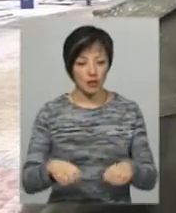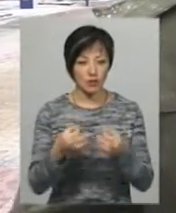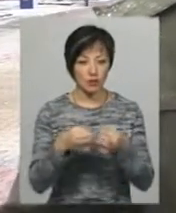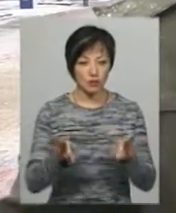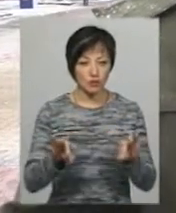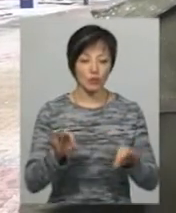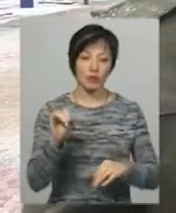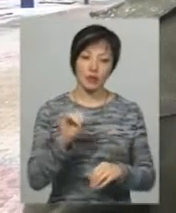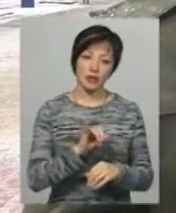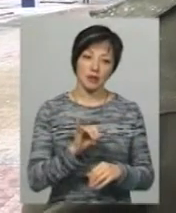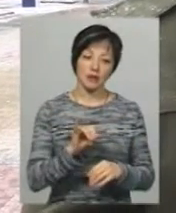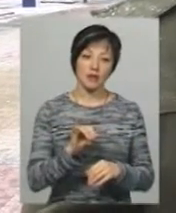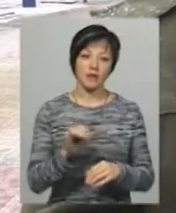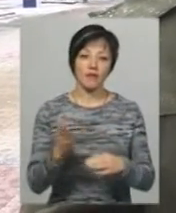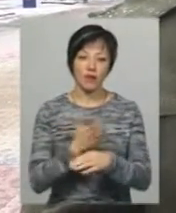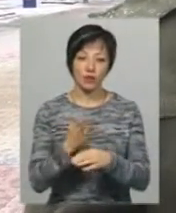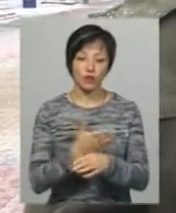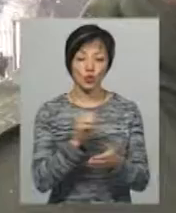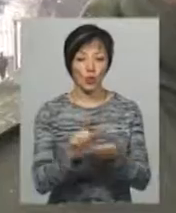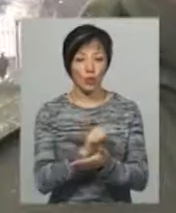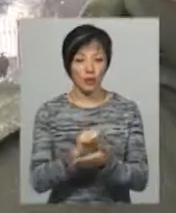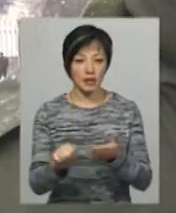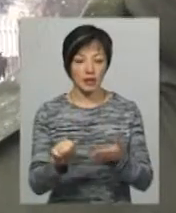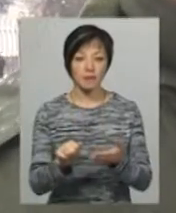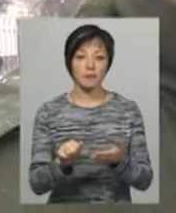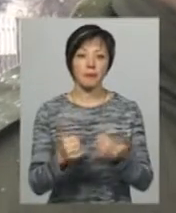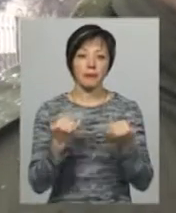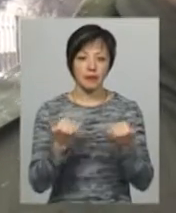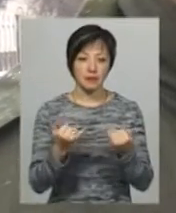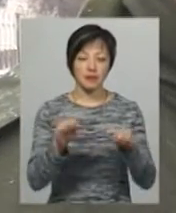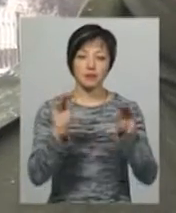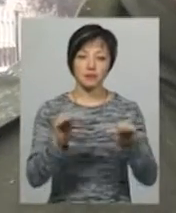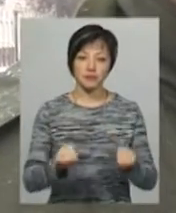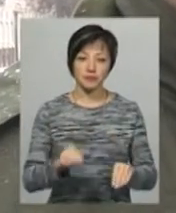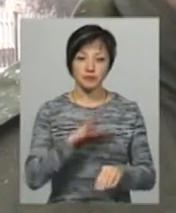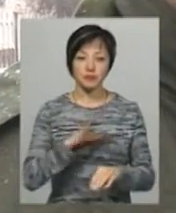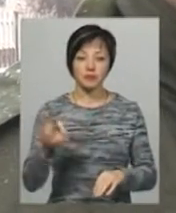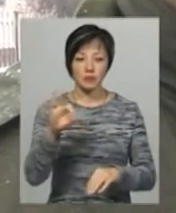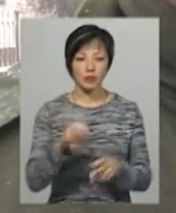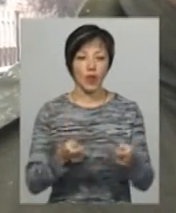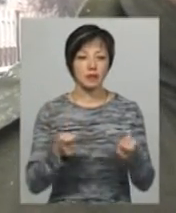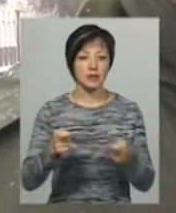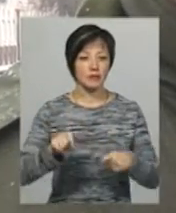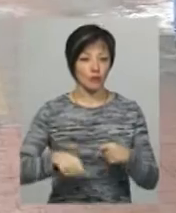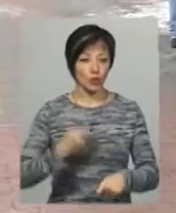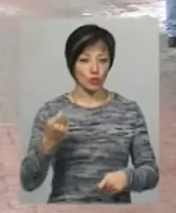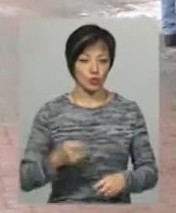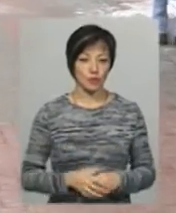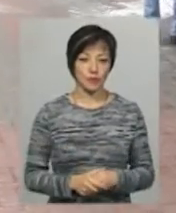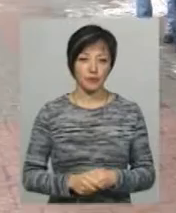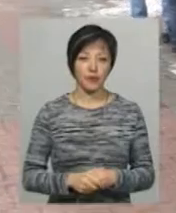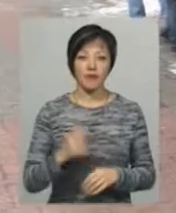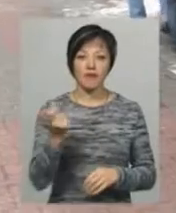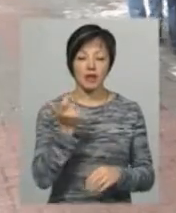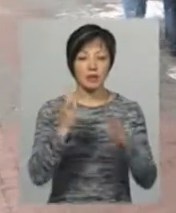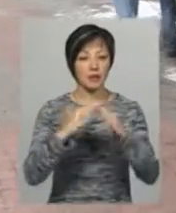і виготовила відповідні дозвільні документи. Щойно ми складали адміністративний протокол стосовно адміністративного правопорушення. Власник